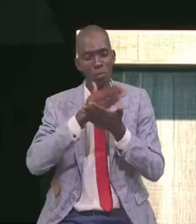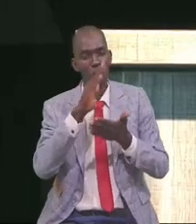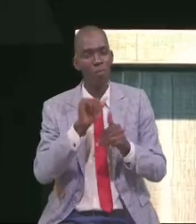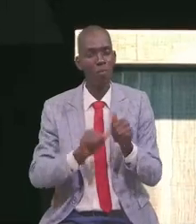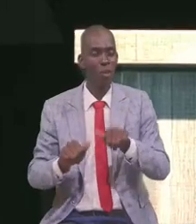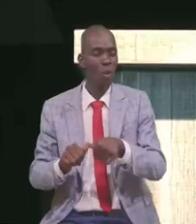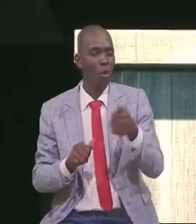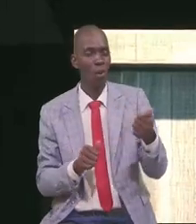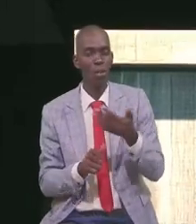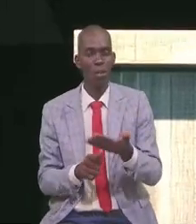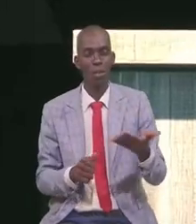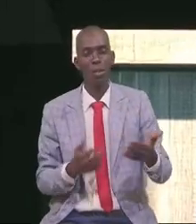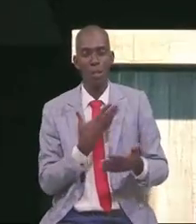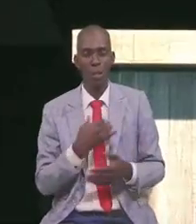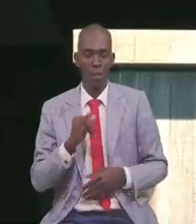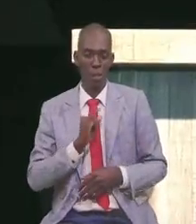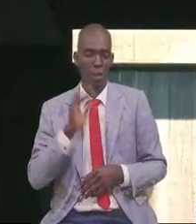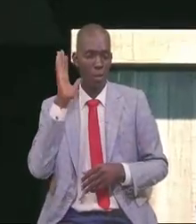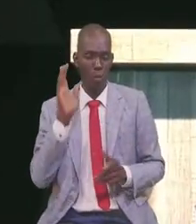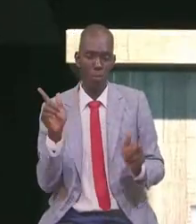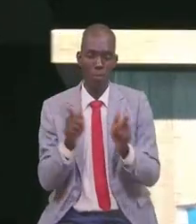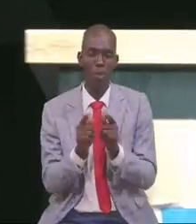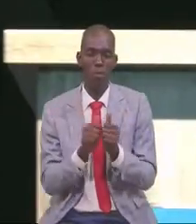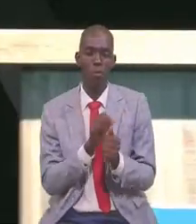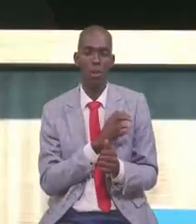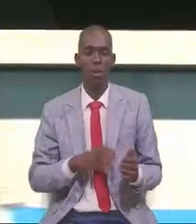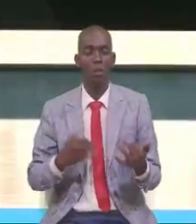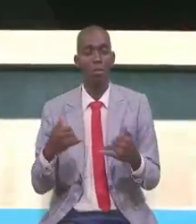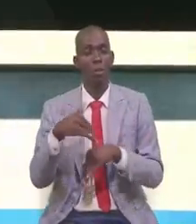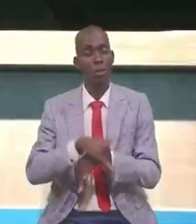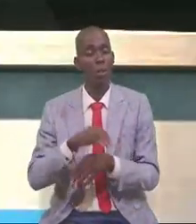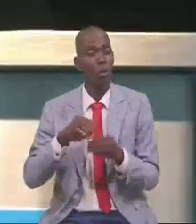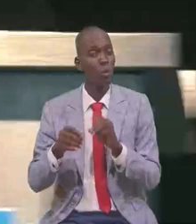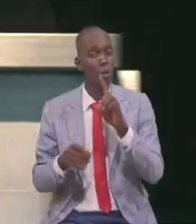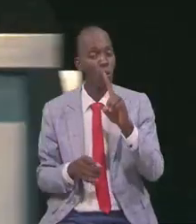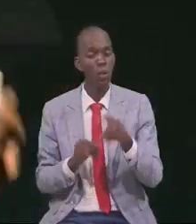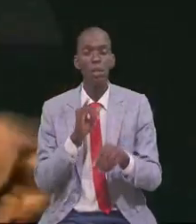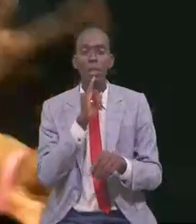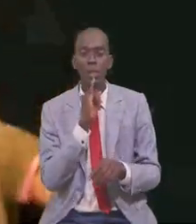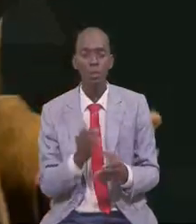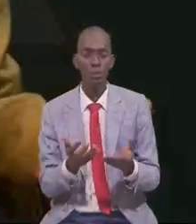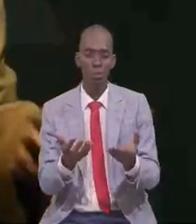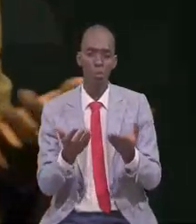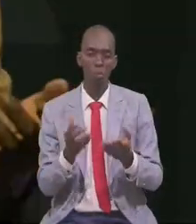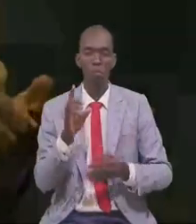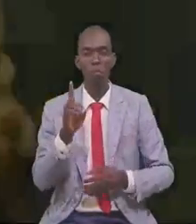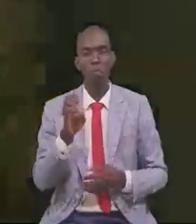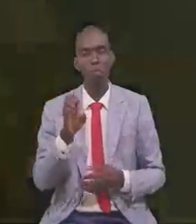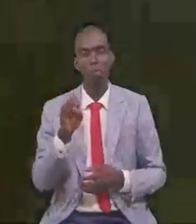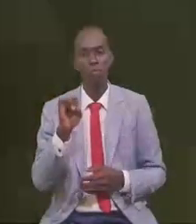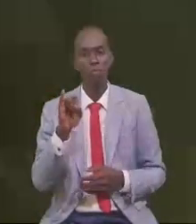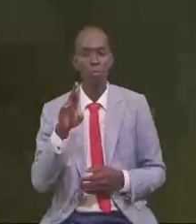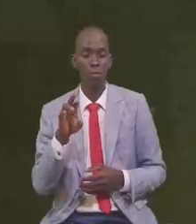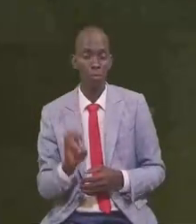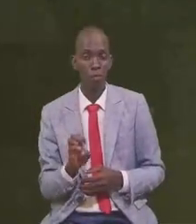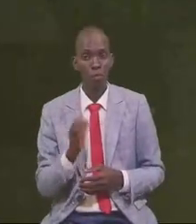je viendrai à Christ ce soir. Premièrement donc, c'est le désir. Mais vous savez, il